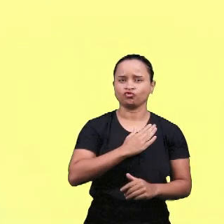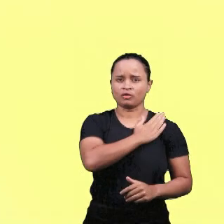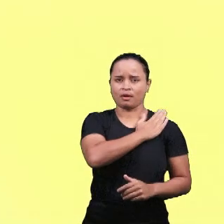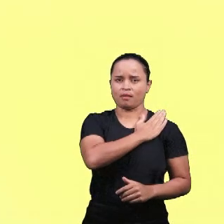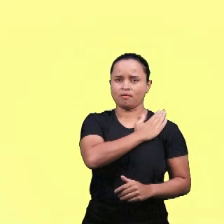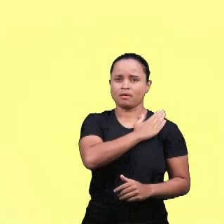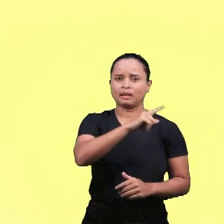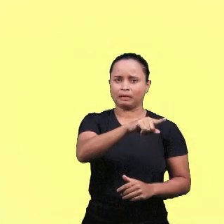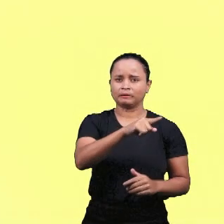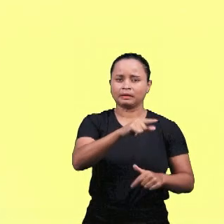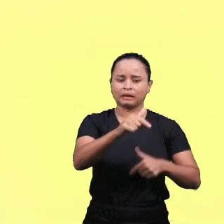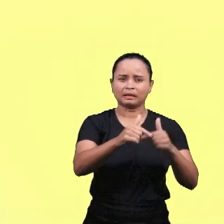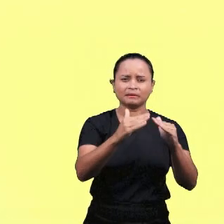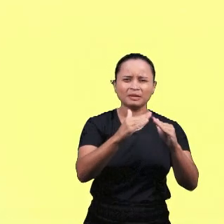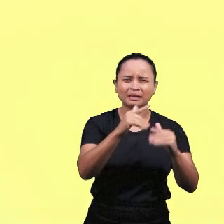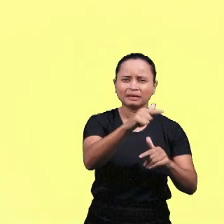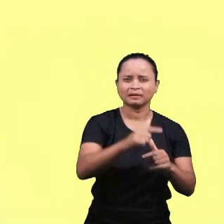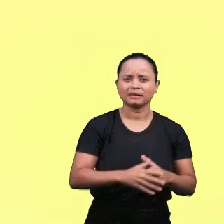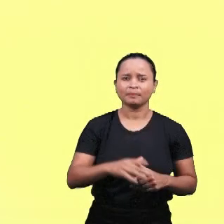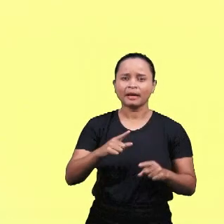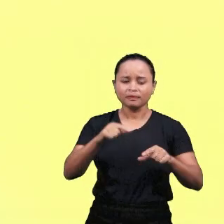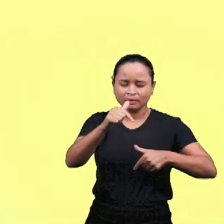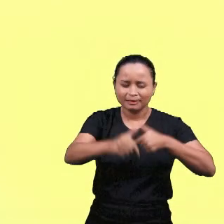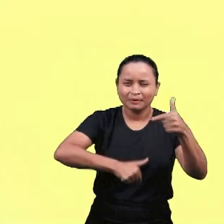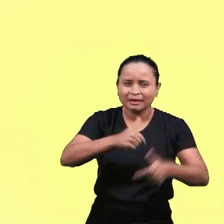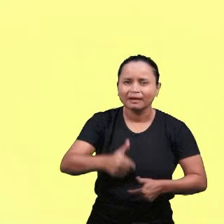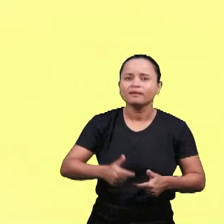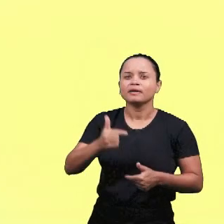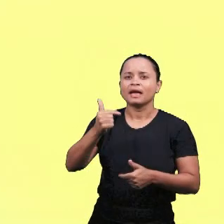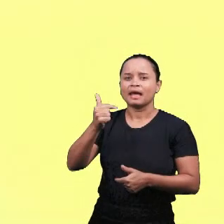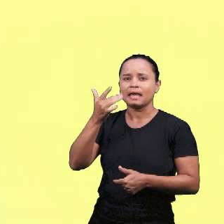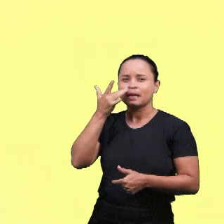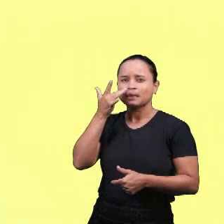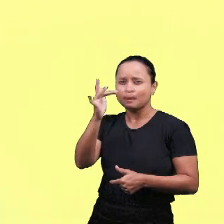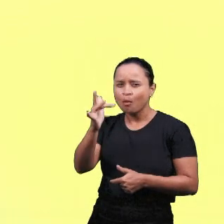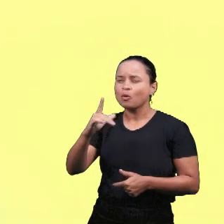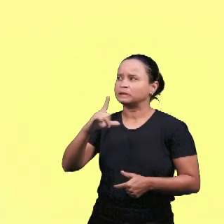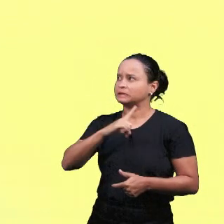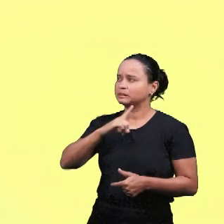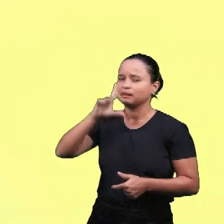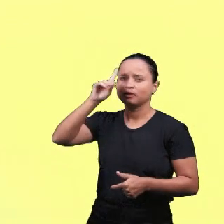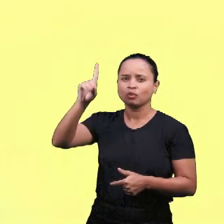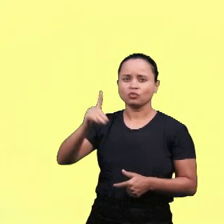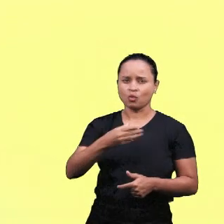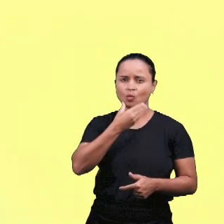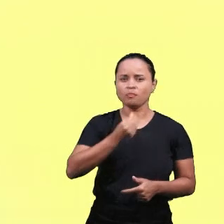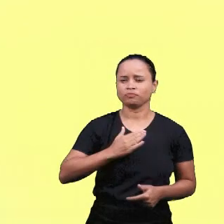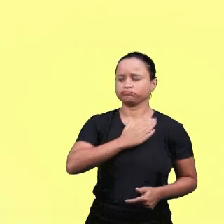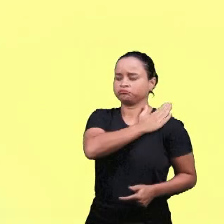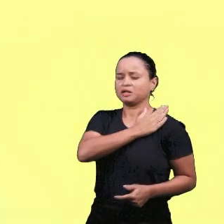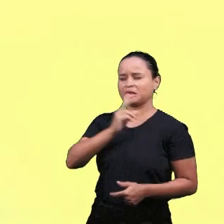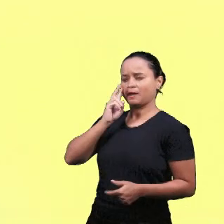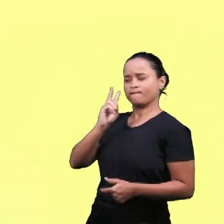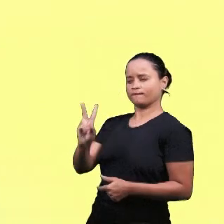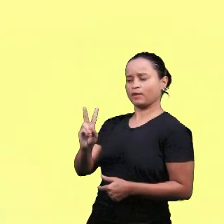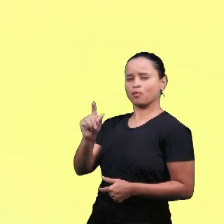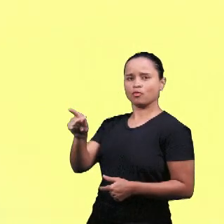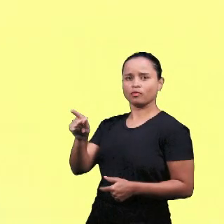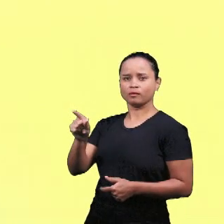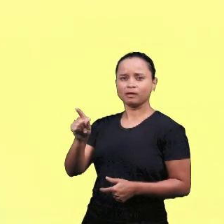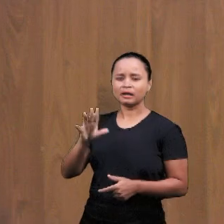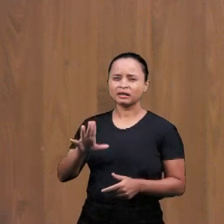de crainte à Dieu. Et Potiphar a vu que Dieu bénissait tout ce que Joseph faisait.